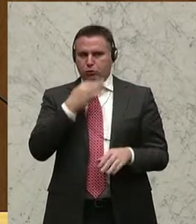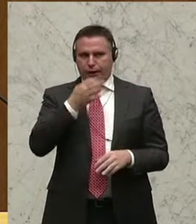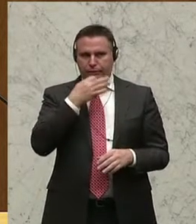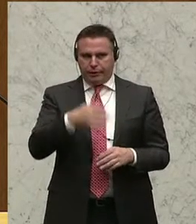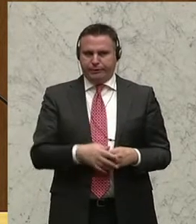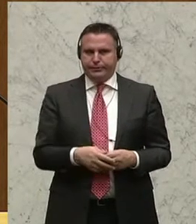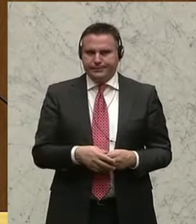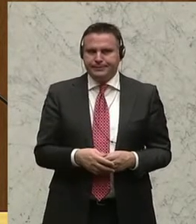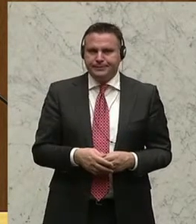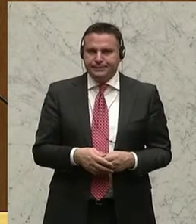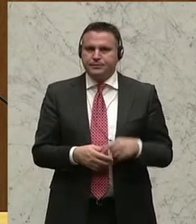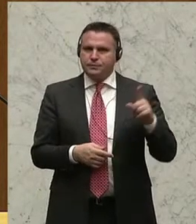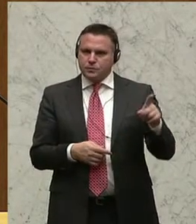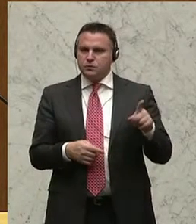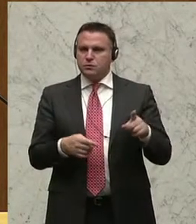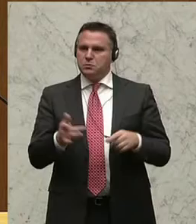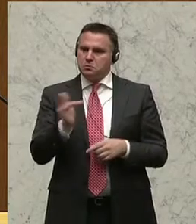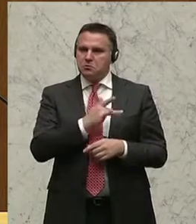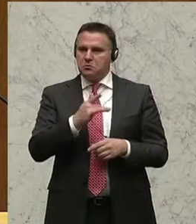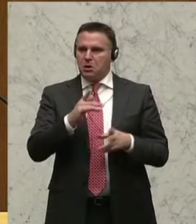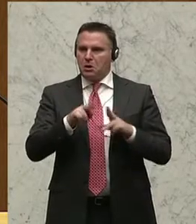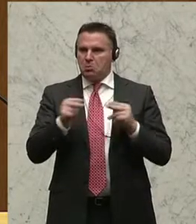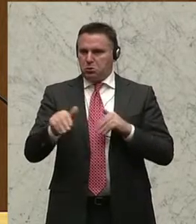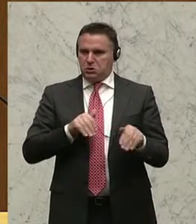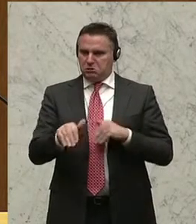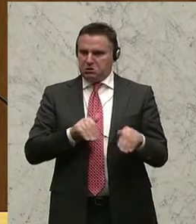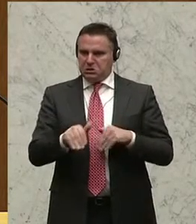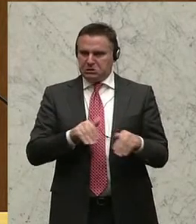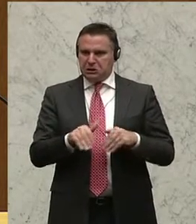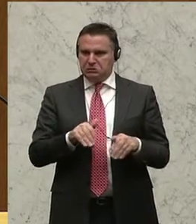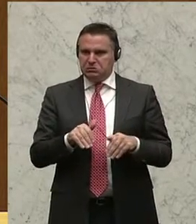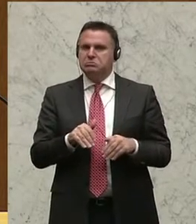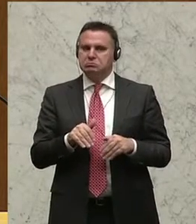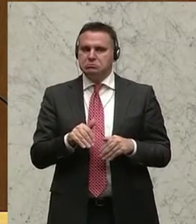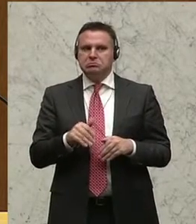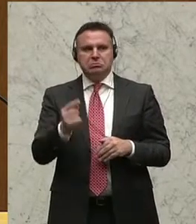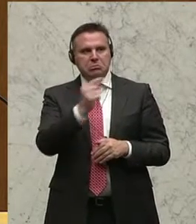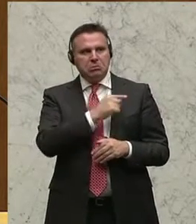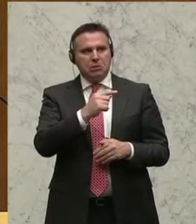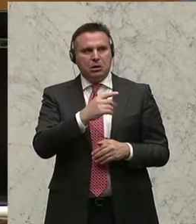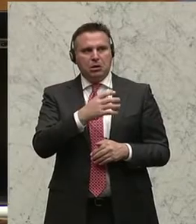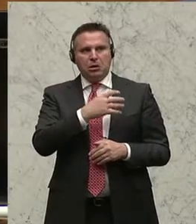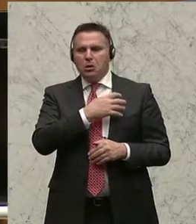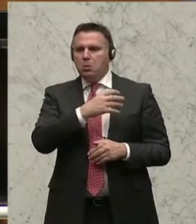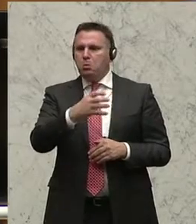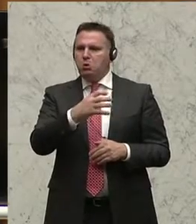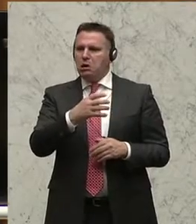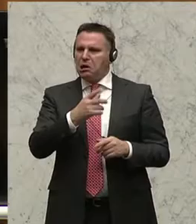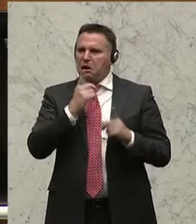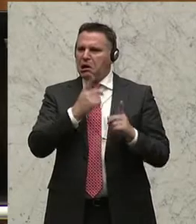Wortwahl. Sie haben den Herrn Bundesminister unterstellt, dass er irgendwelchen